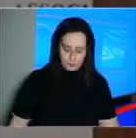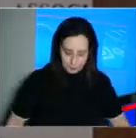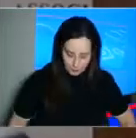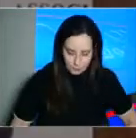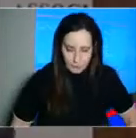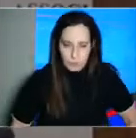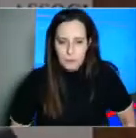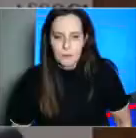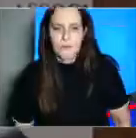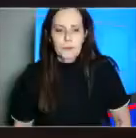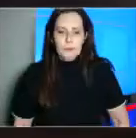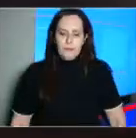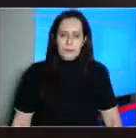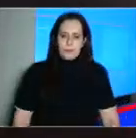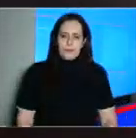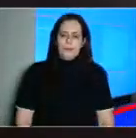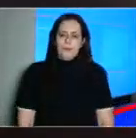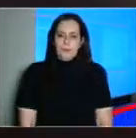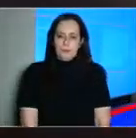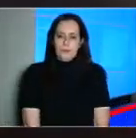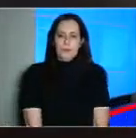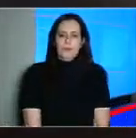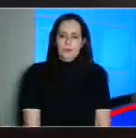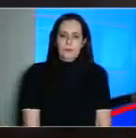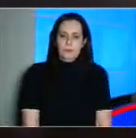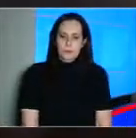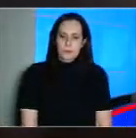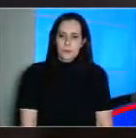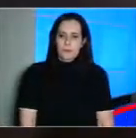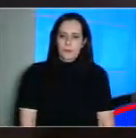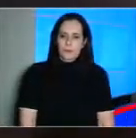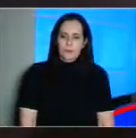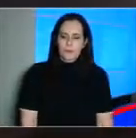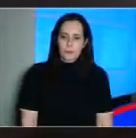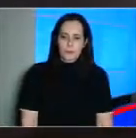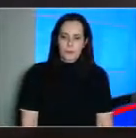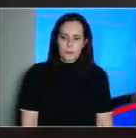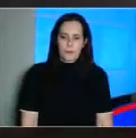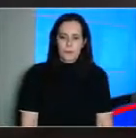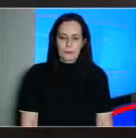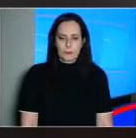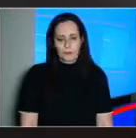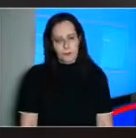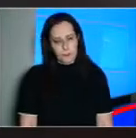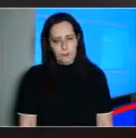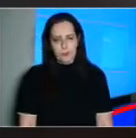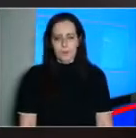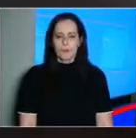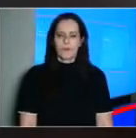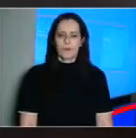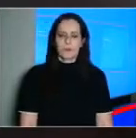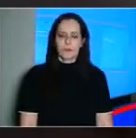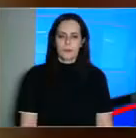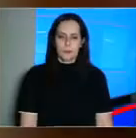היא ימין, נקודה. בשבילי, ישראל לפני הכל. תצטרפו אליי